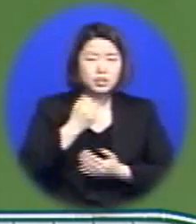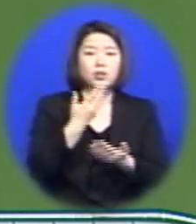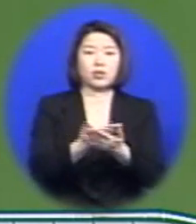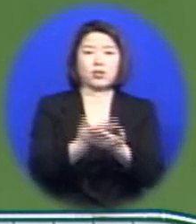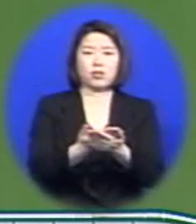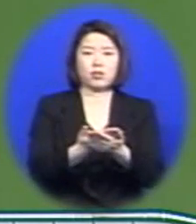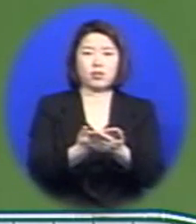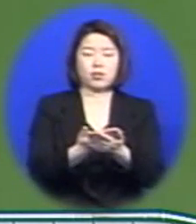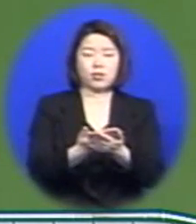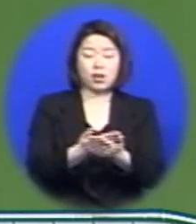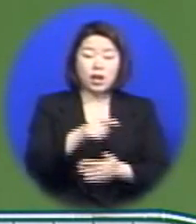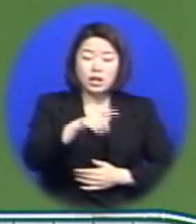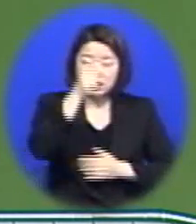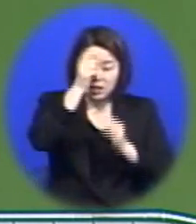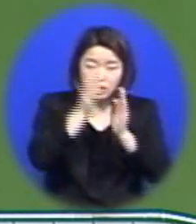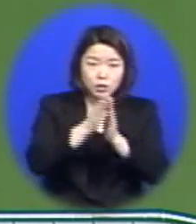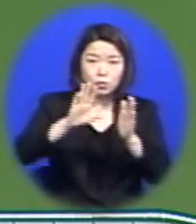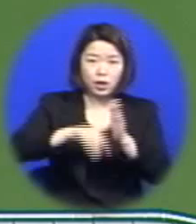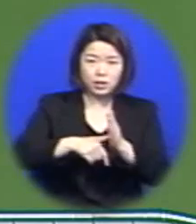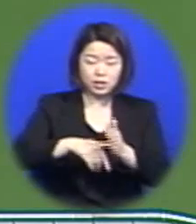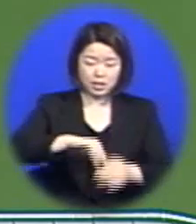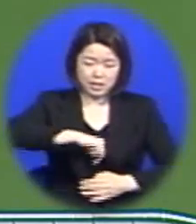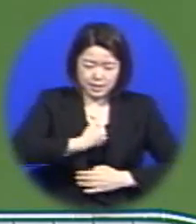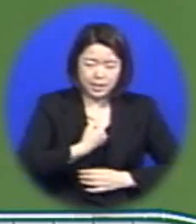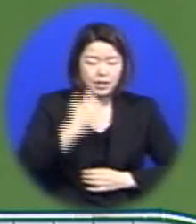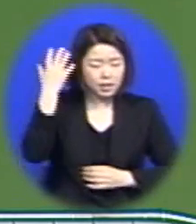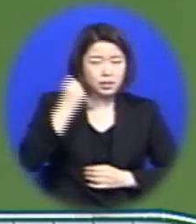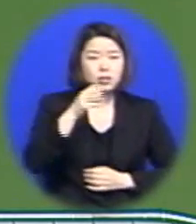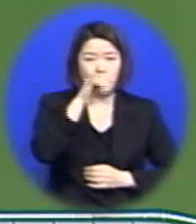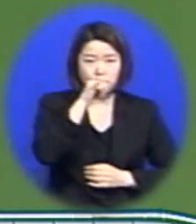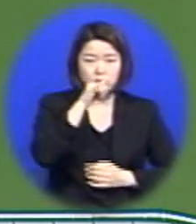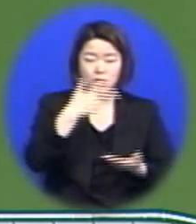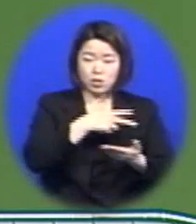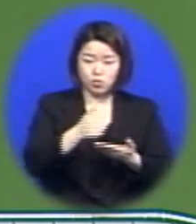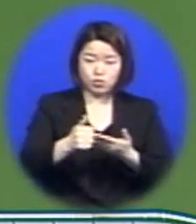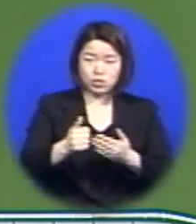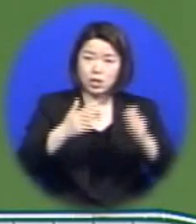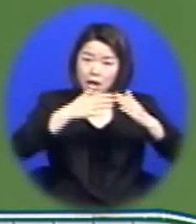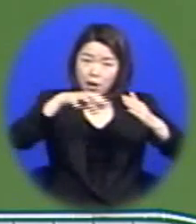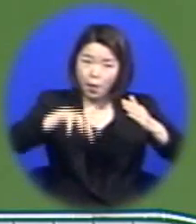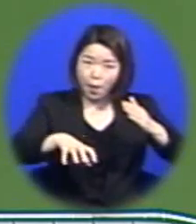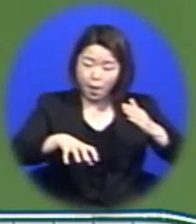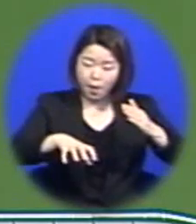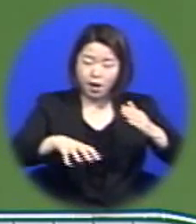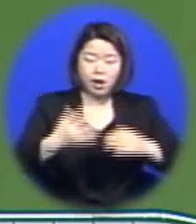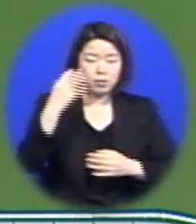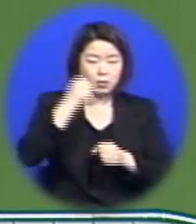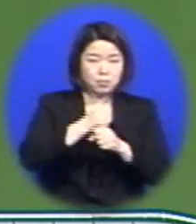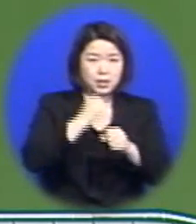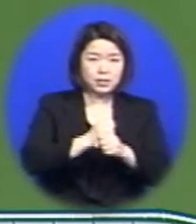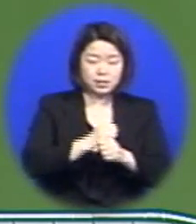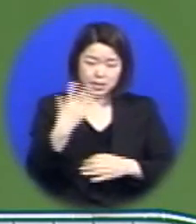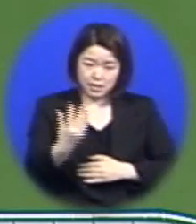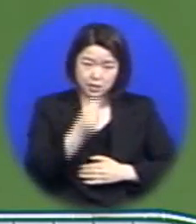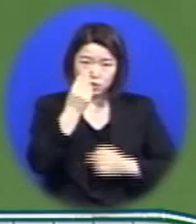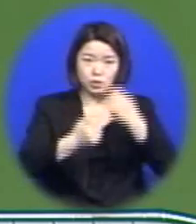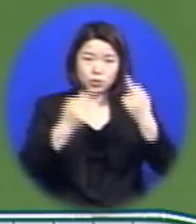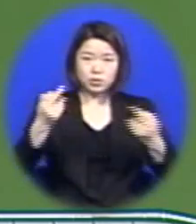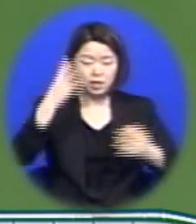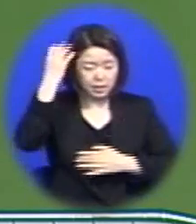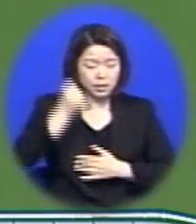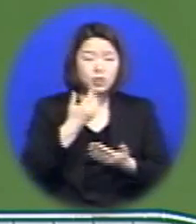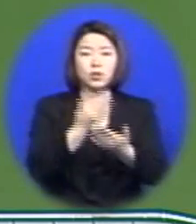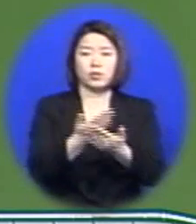기도하면서 사실은 기도자가 자기가 기억하는 거예요 주님께서 거처로 삼으신 시산을 기억해 주십시오